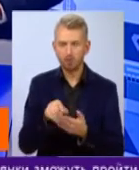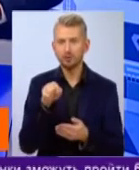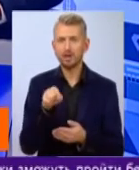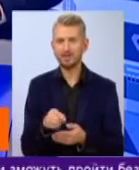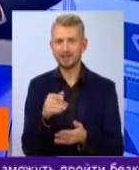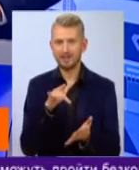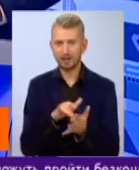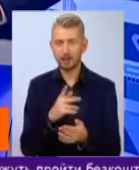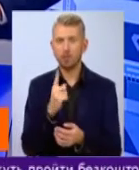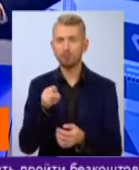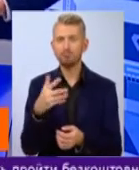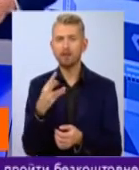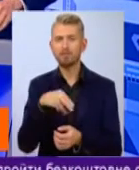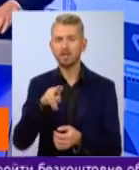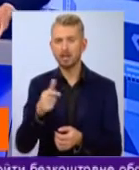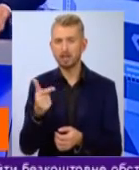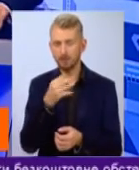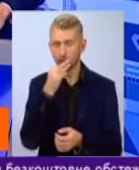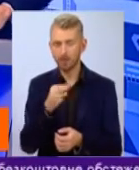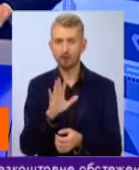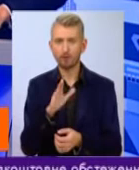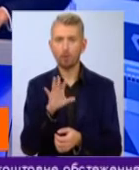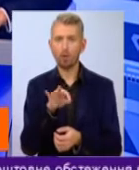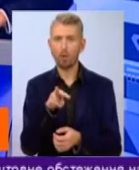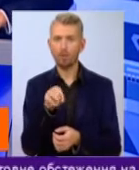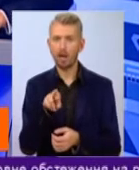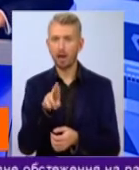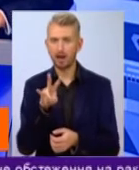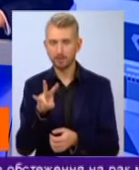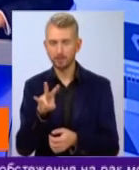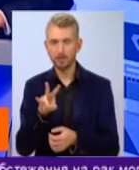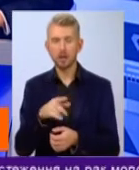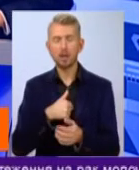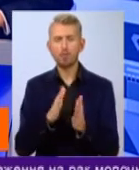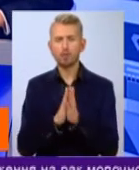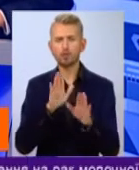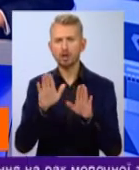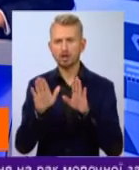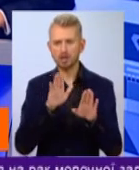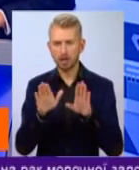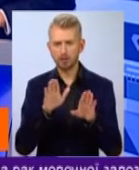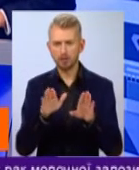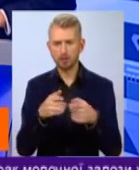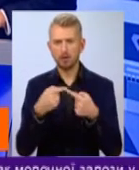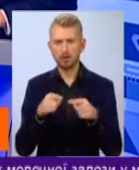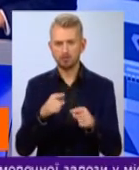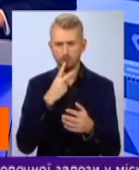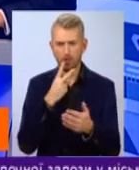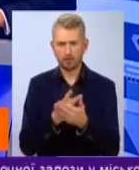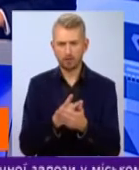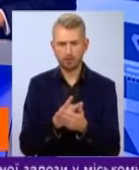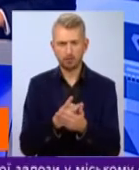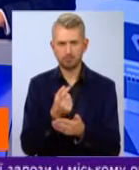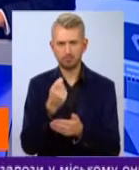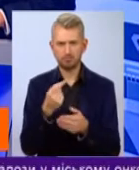Це 1,5 мільярда гривень, наголосив Володимир Омелян. Це, я попрошу режисерів іншу підводку вивести, це не зовсім